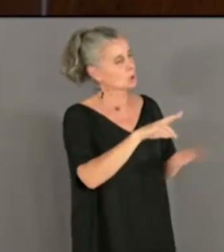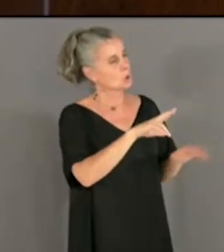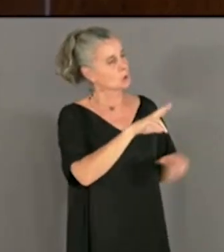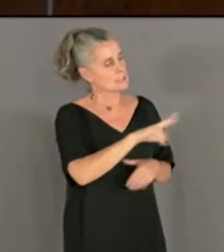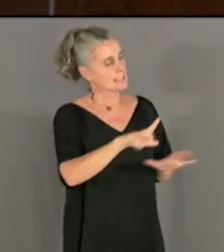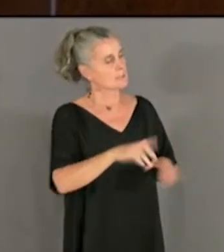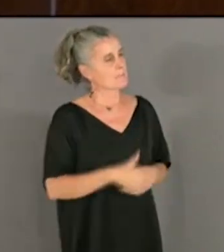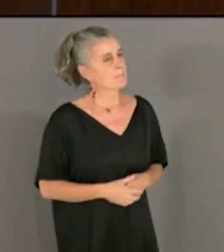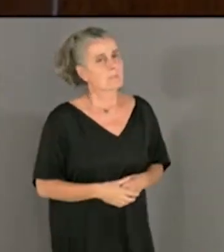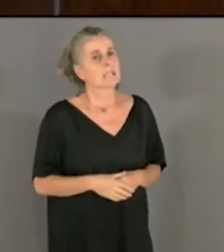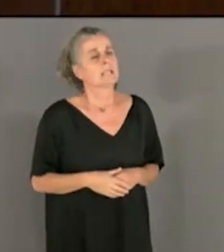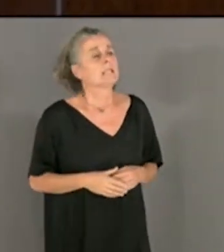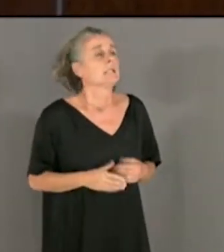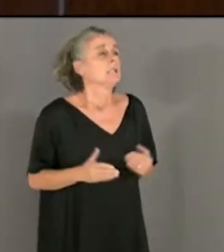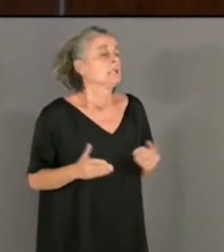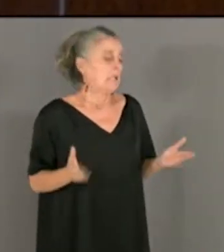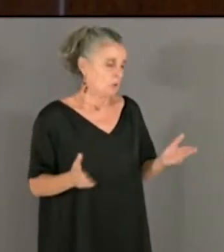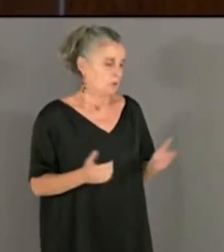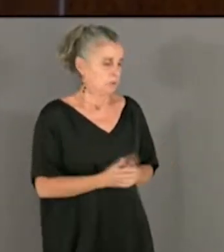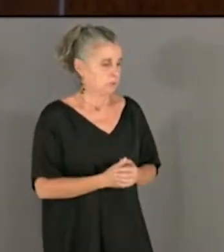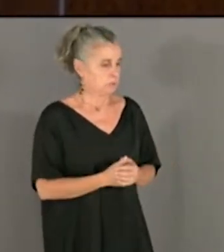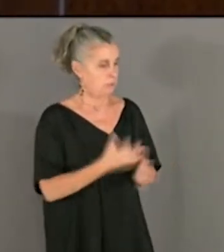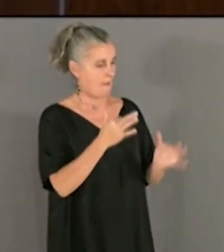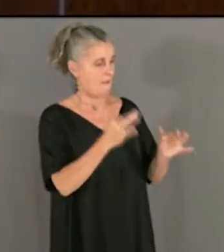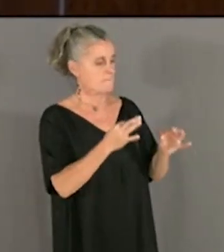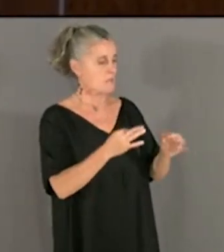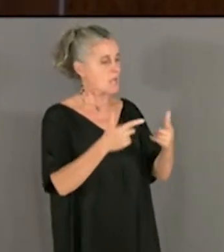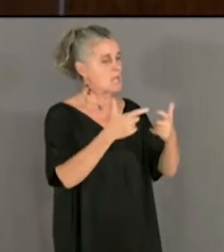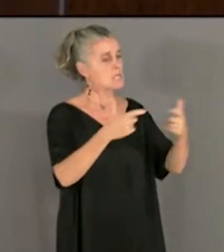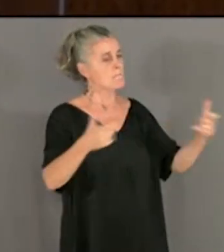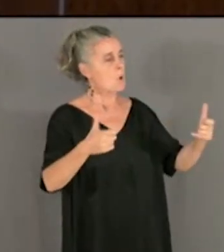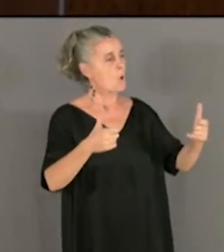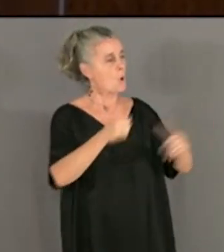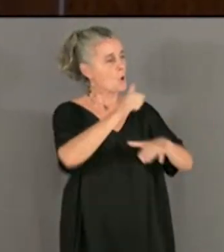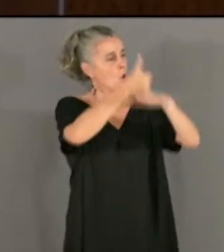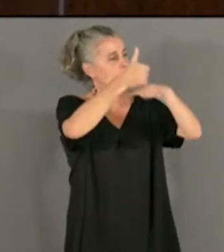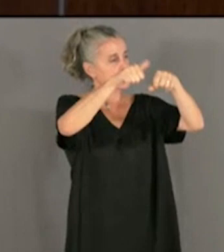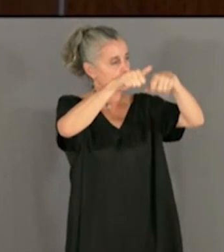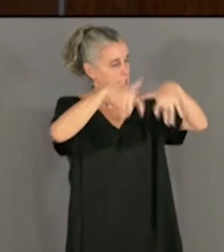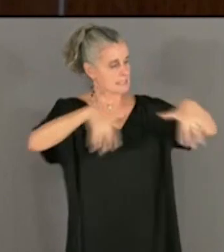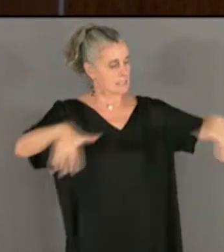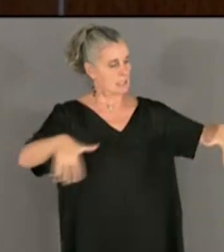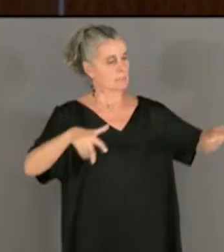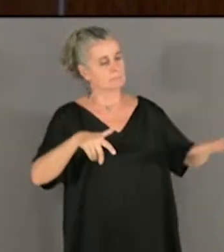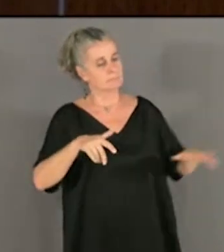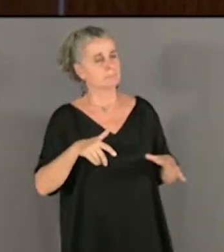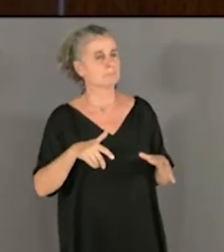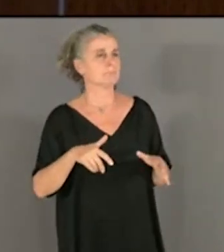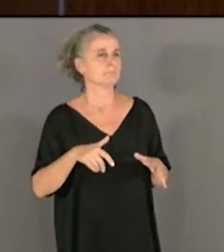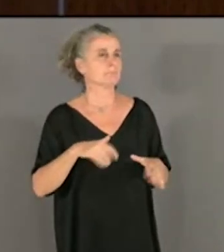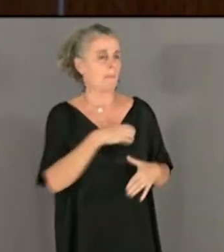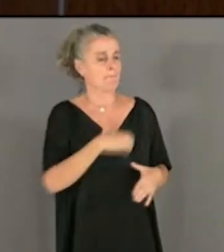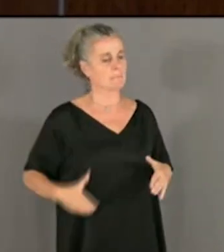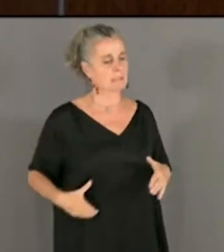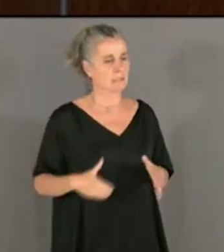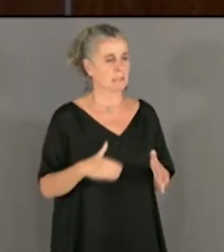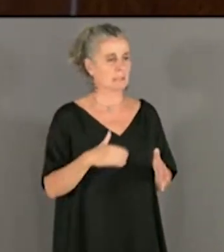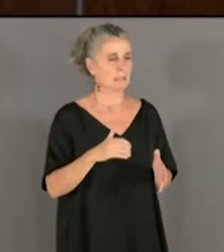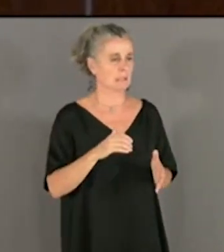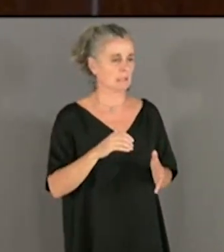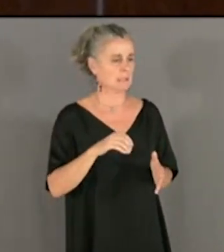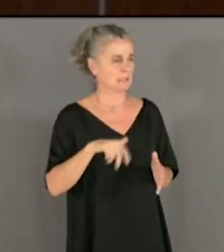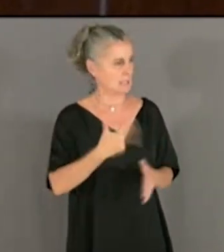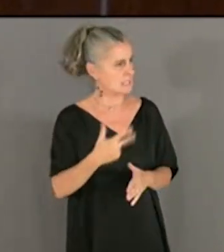Propos également des équipements décentralisés de la mairie des 13e et 14e arrondissements. Et je voudrais revenir